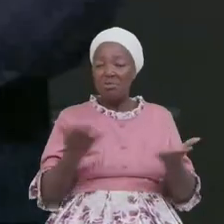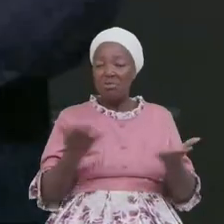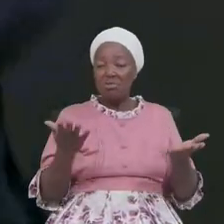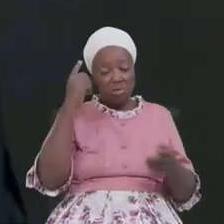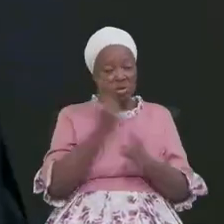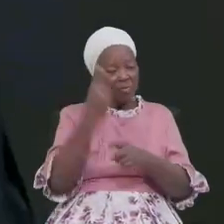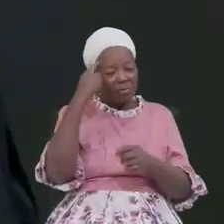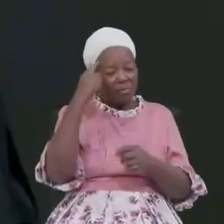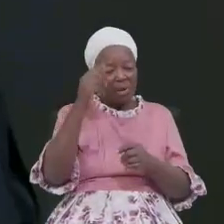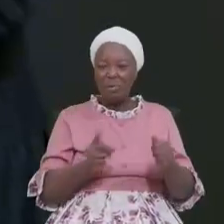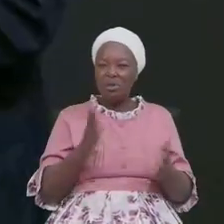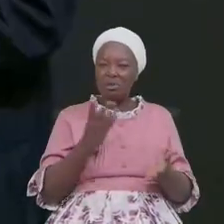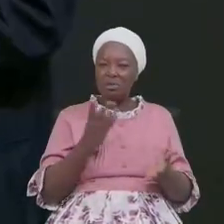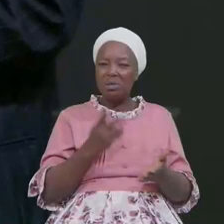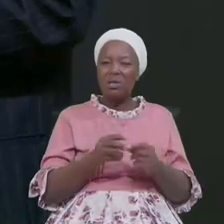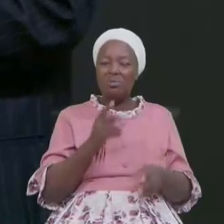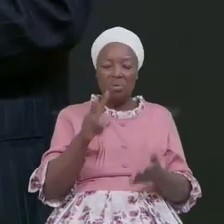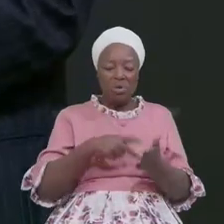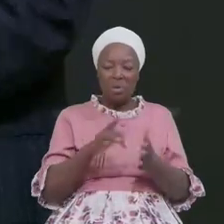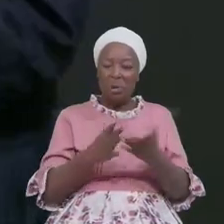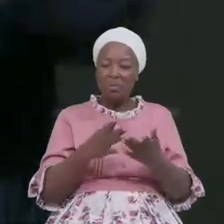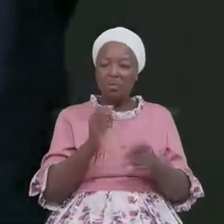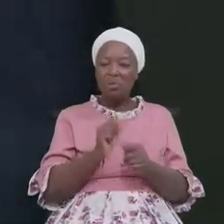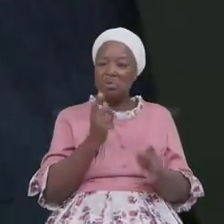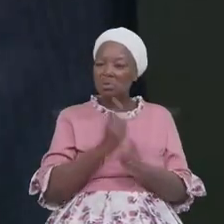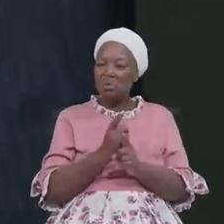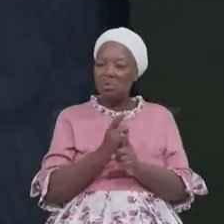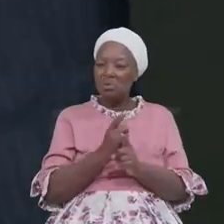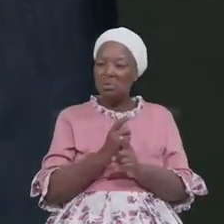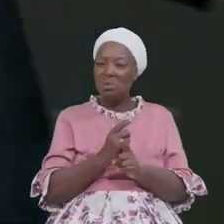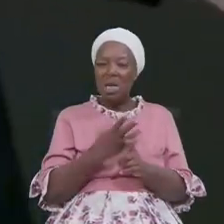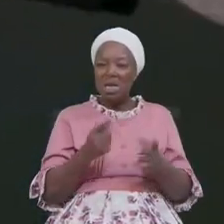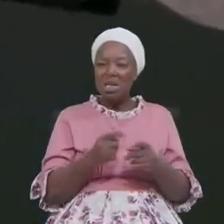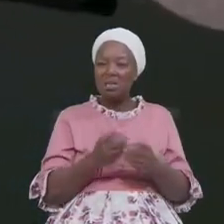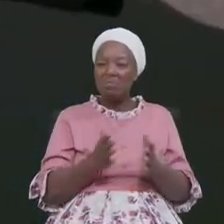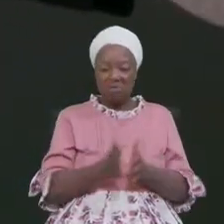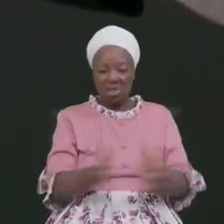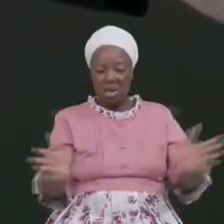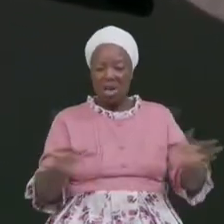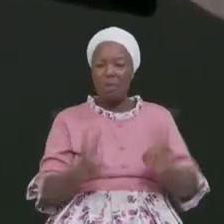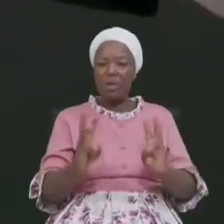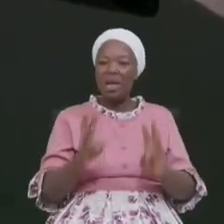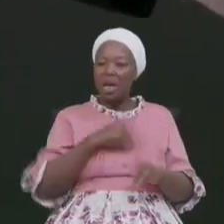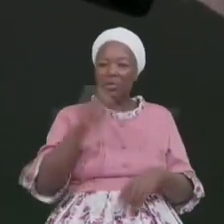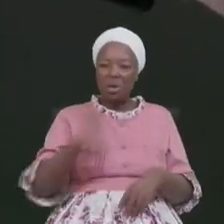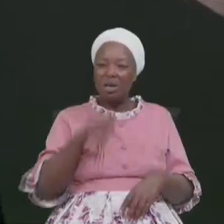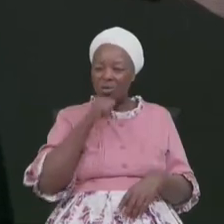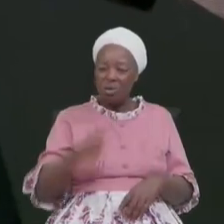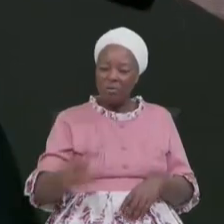tu n'arrives jamais à identifier ce que l'Éternel a dit à ton